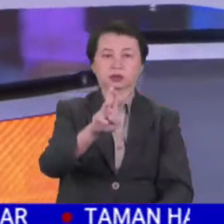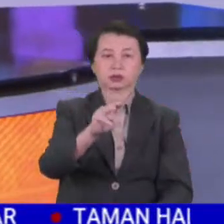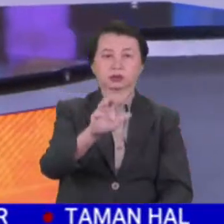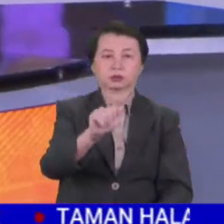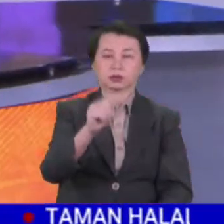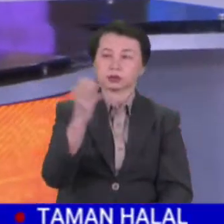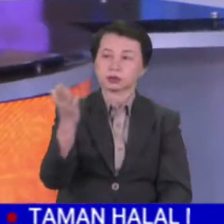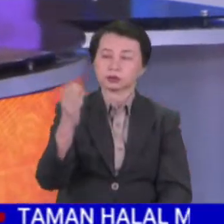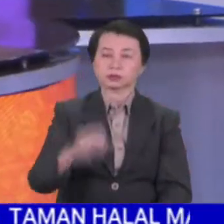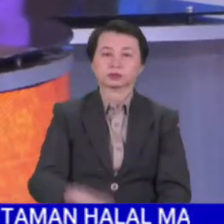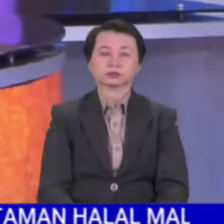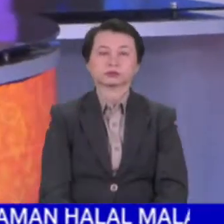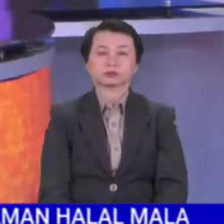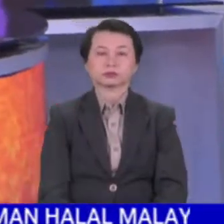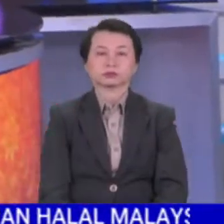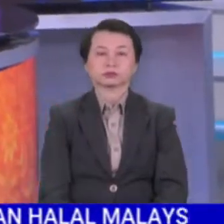rumah.